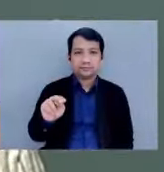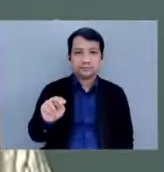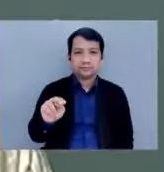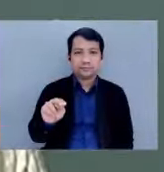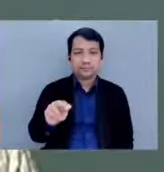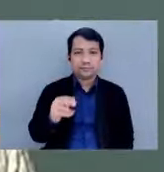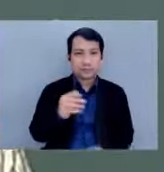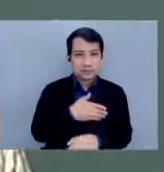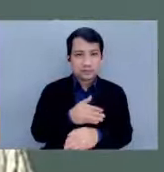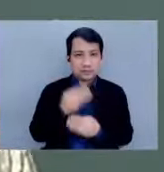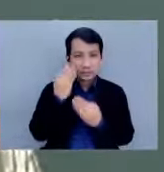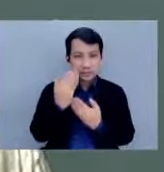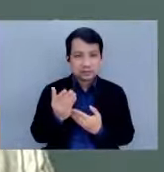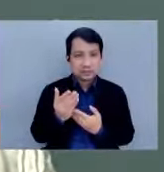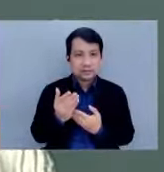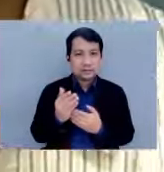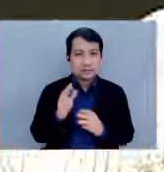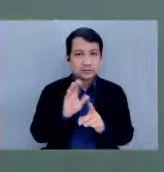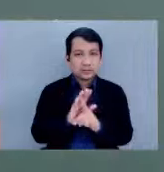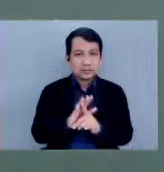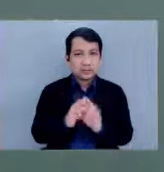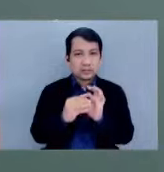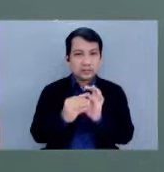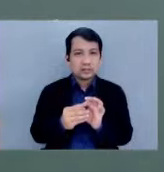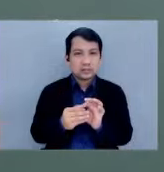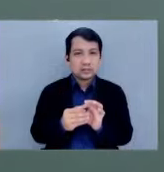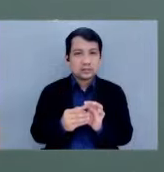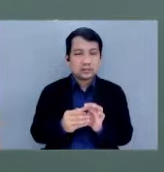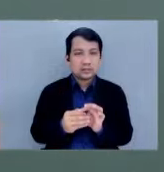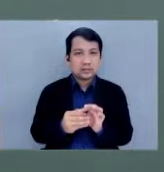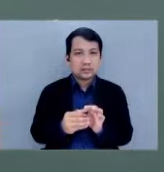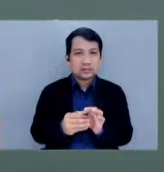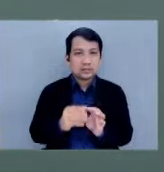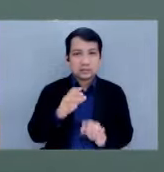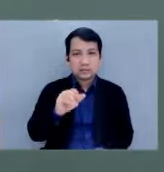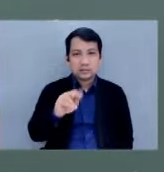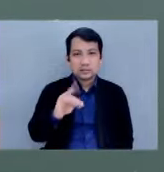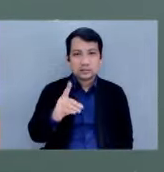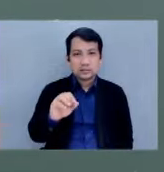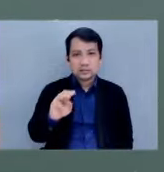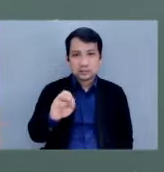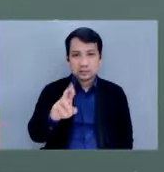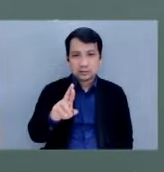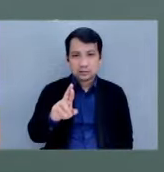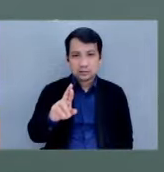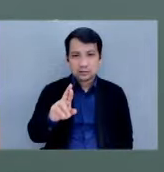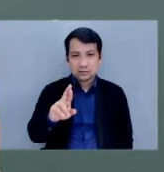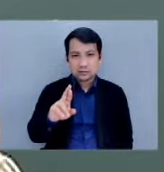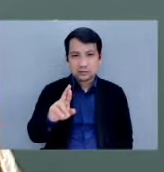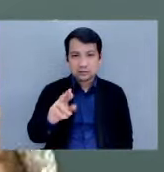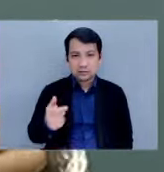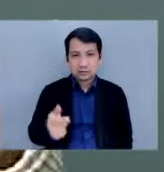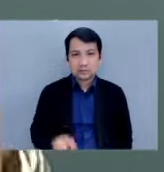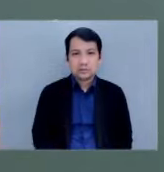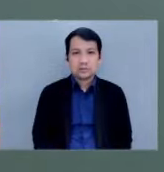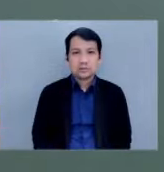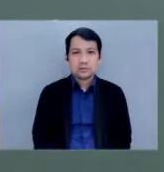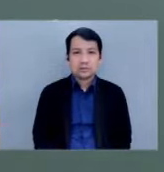siya ng hit cover song niya ng Maroon 5 na Sunday Morning. Fingers trace your every outline,